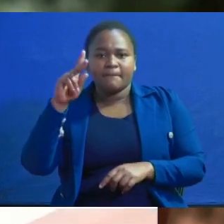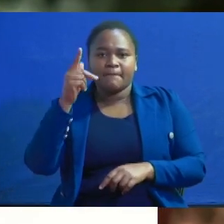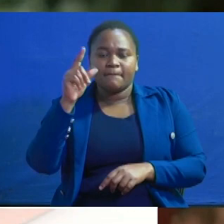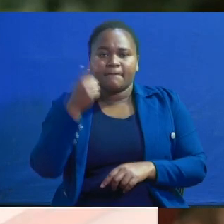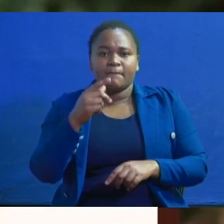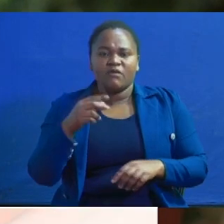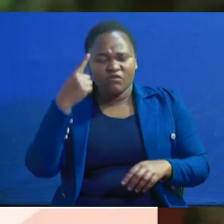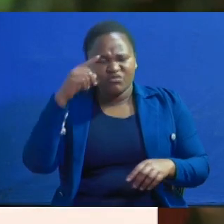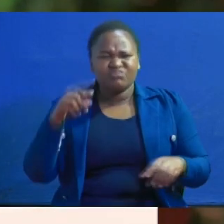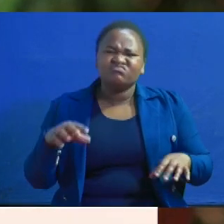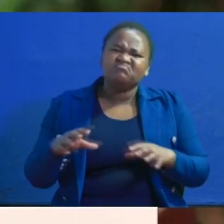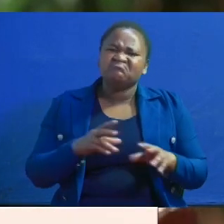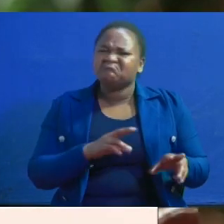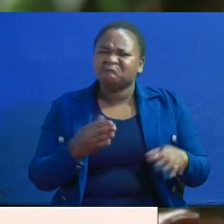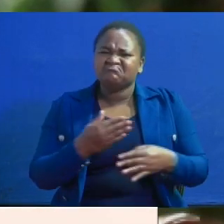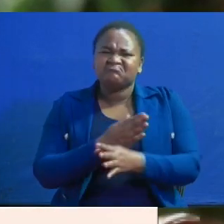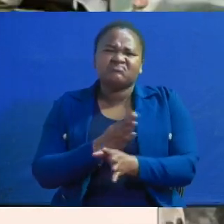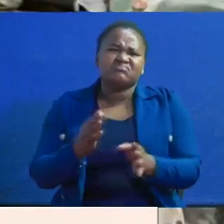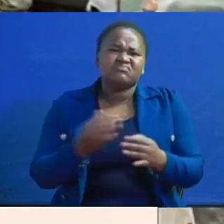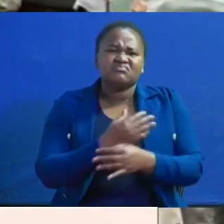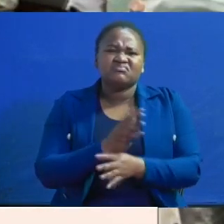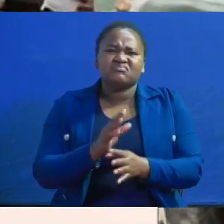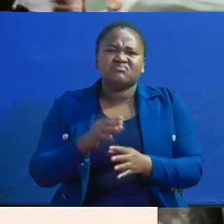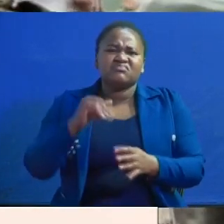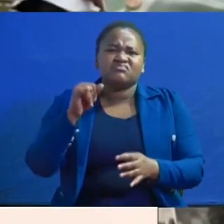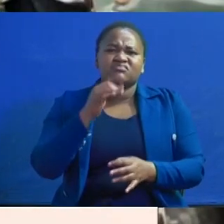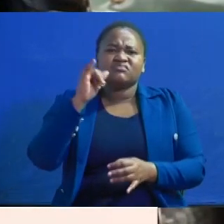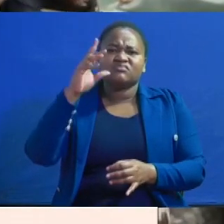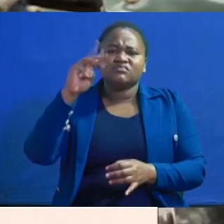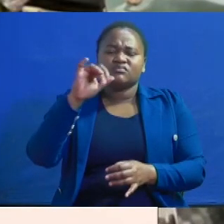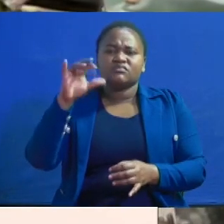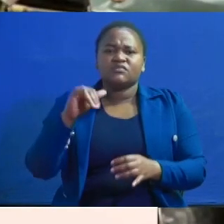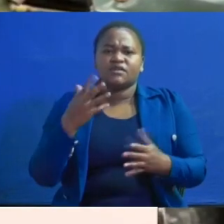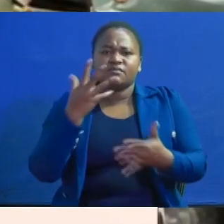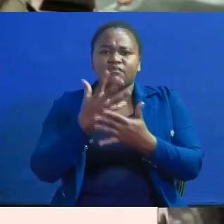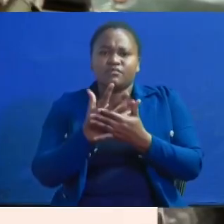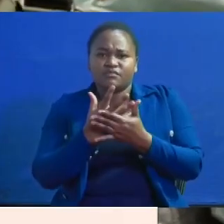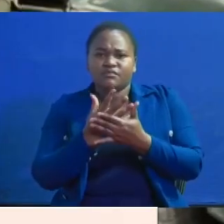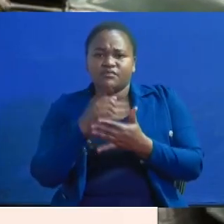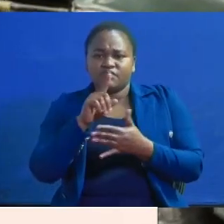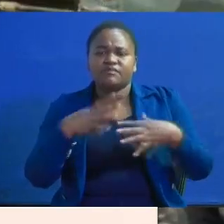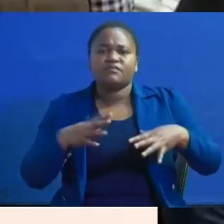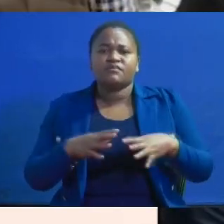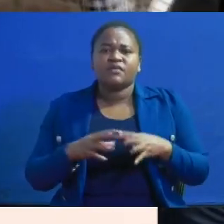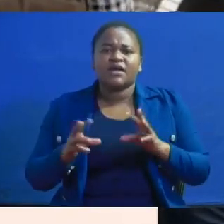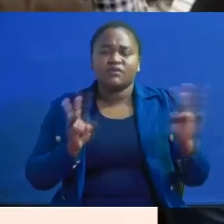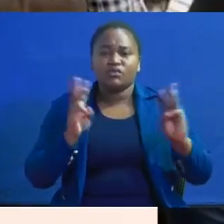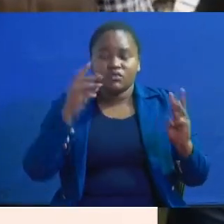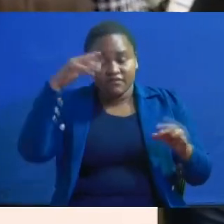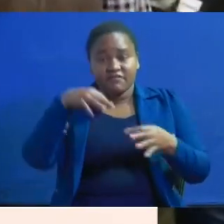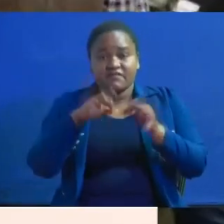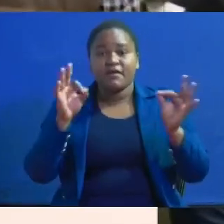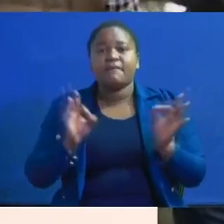kwa kumhangaisha mara kwa mara mfanyabiashara Jimmy Wanjigi na kuzuia mtafaruku na wasiwasi kwa familia